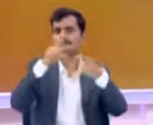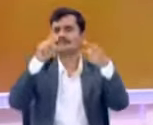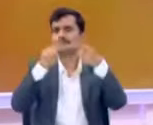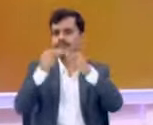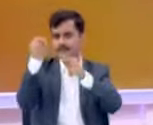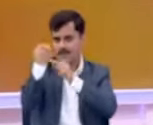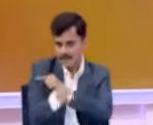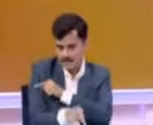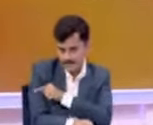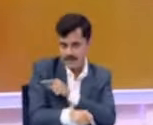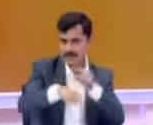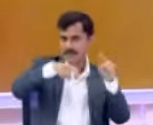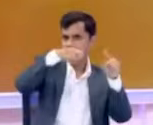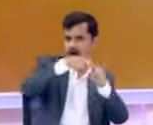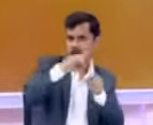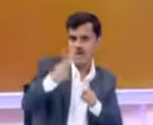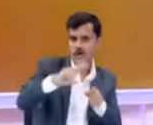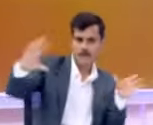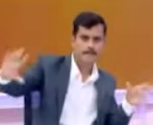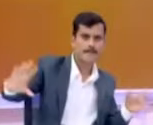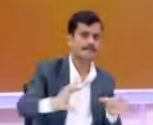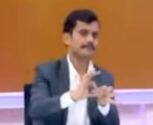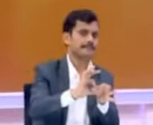की तरफ।